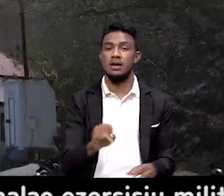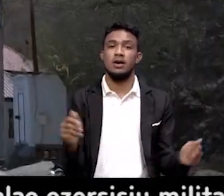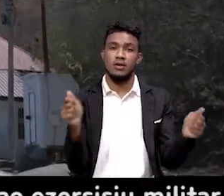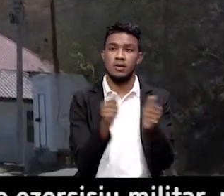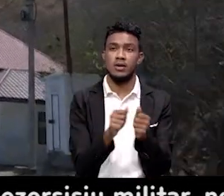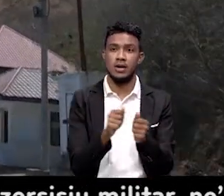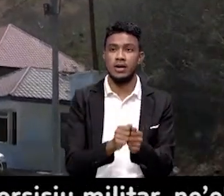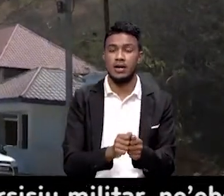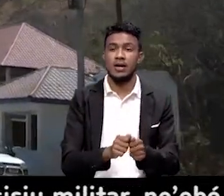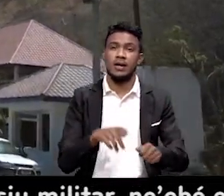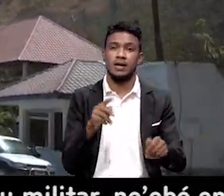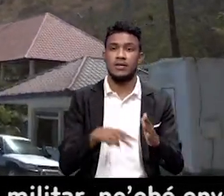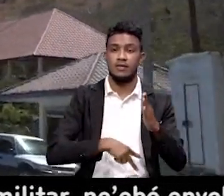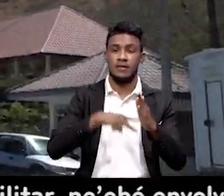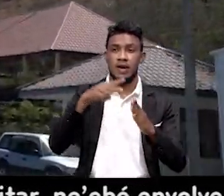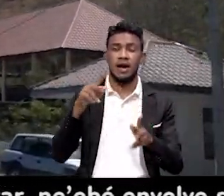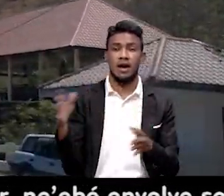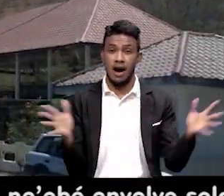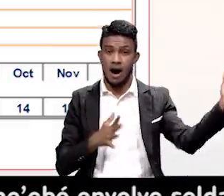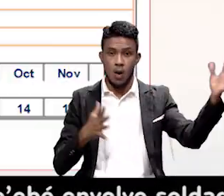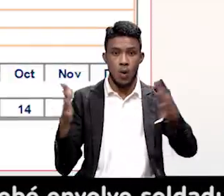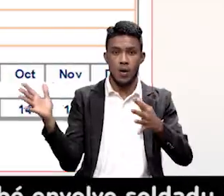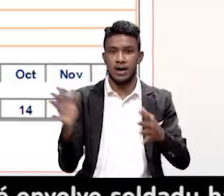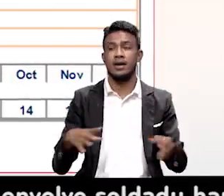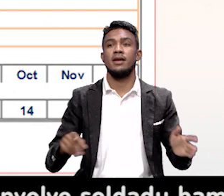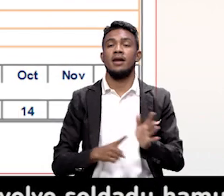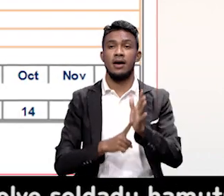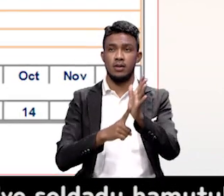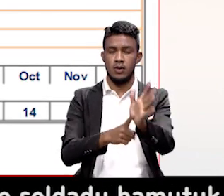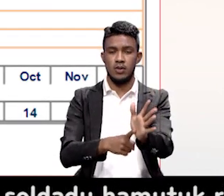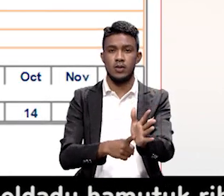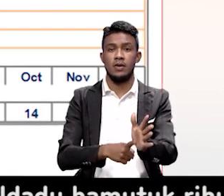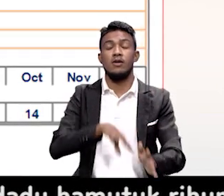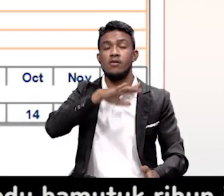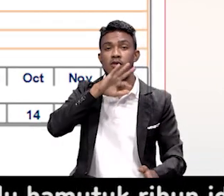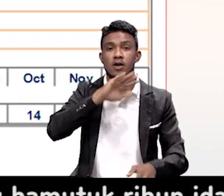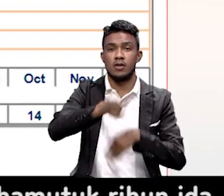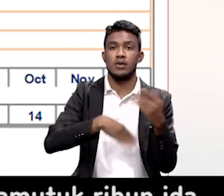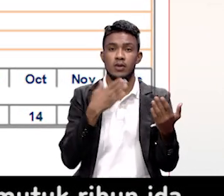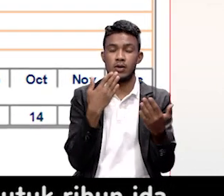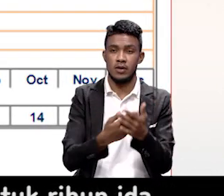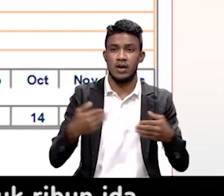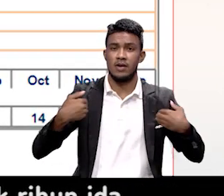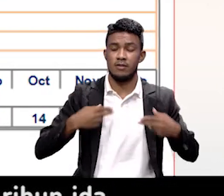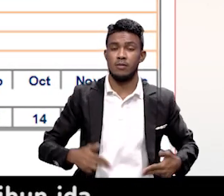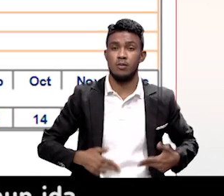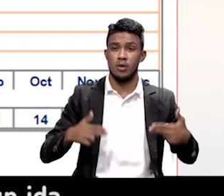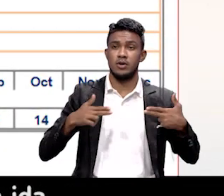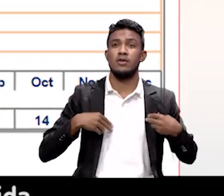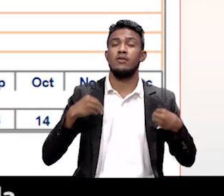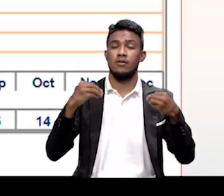klima no velocidade anin, hanesan grafika hatudune, lisu hirakne seiha horus impactu